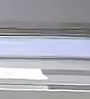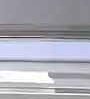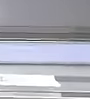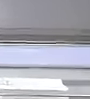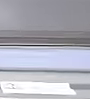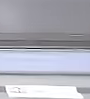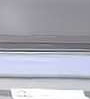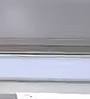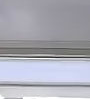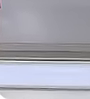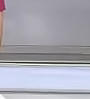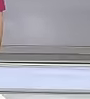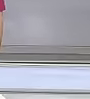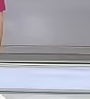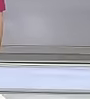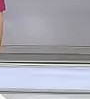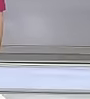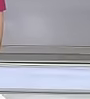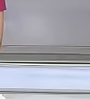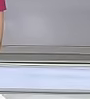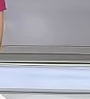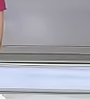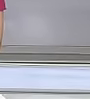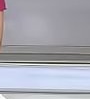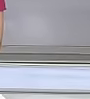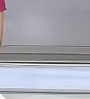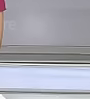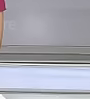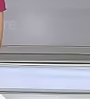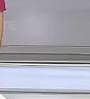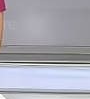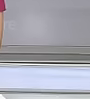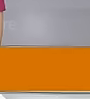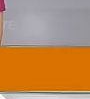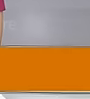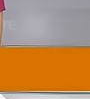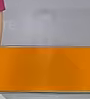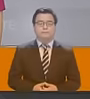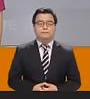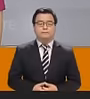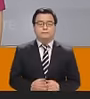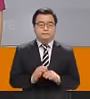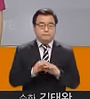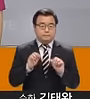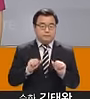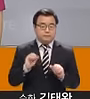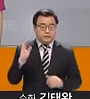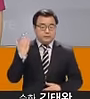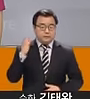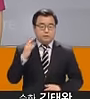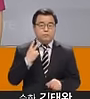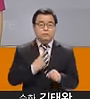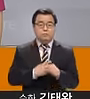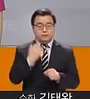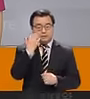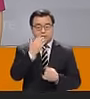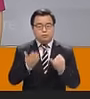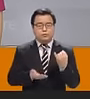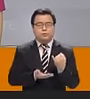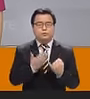네, 시청자 여러분, 안녕하십니까? 최근 교사들의 성추문으로 온 사회가 시끄럽습니다. 교육부와 서울시